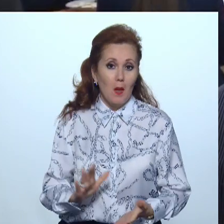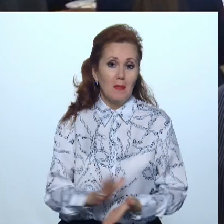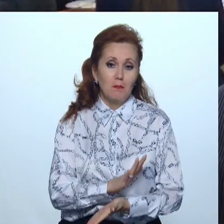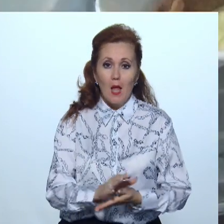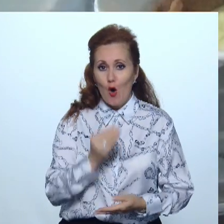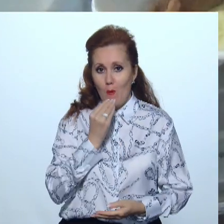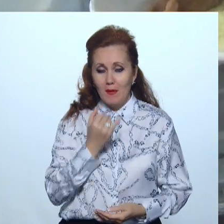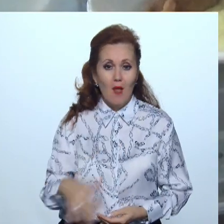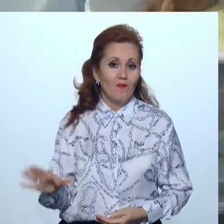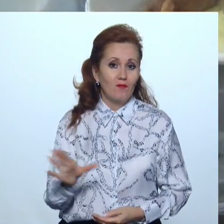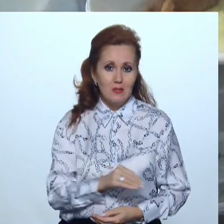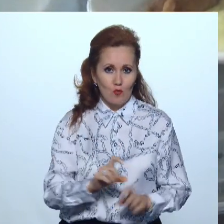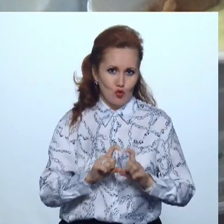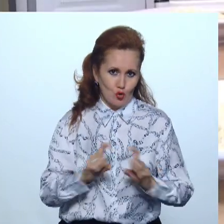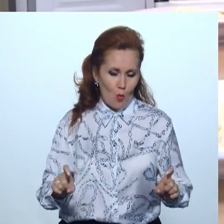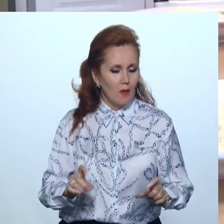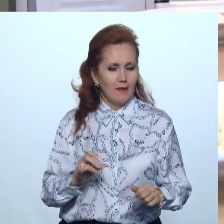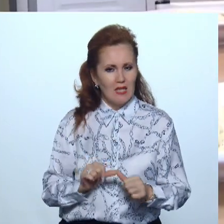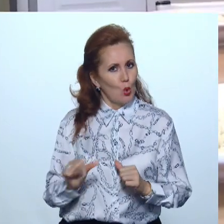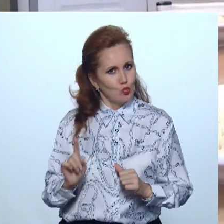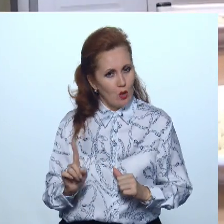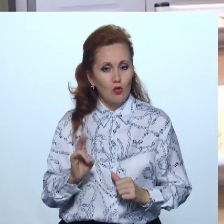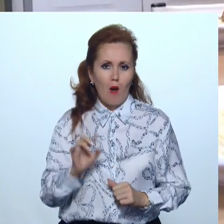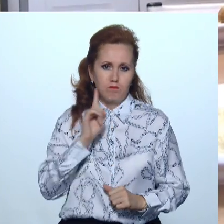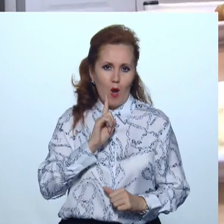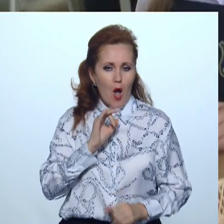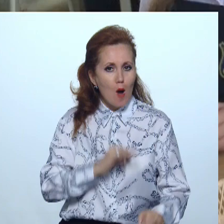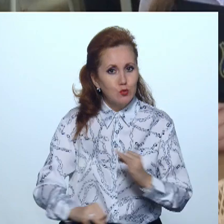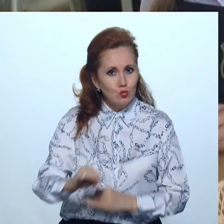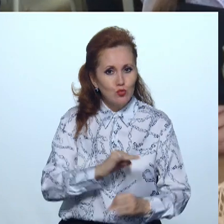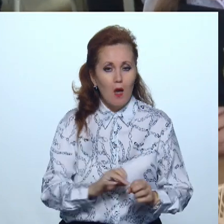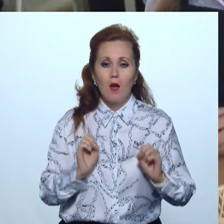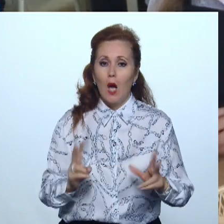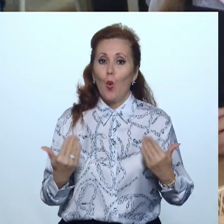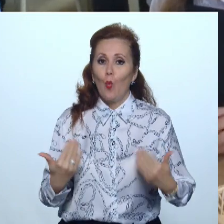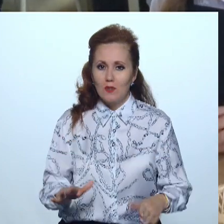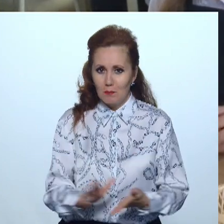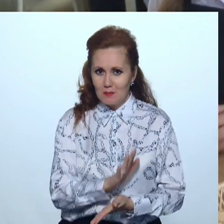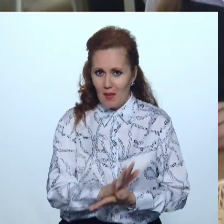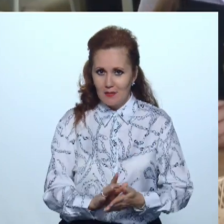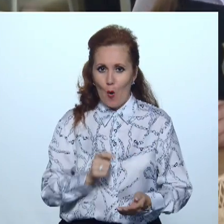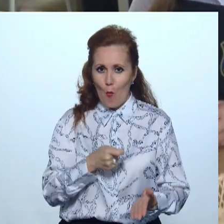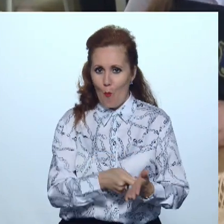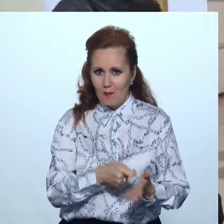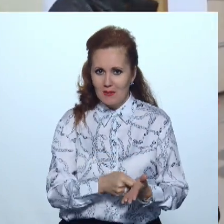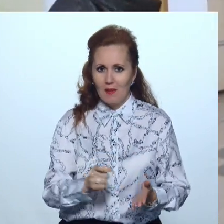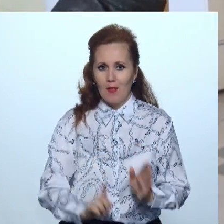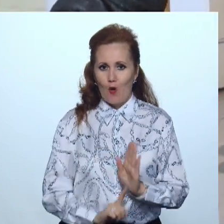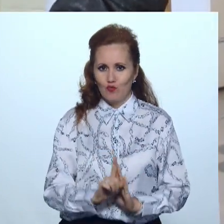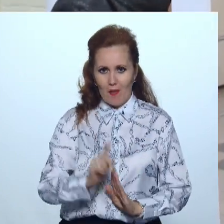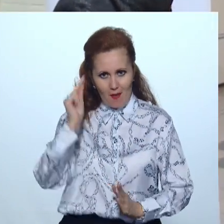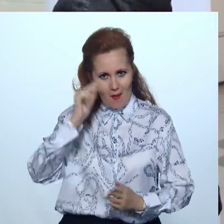Бесплатные обеды для всех школьников не исключено, но пока обсуждается. А как уже бесплатно кормят начальные классы, проверяют